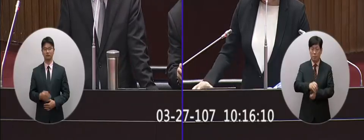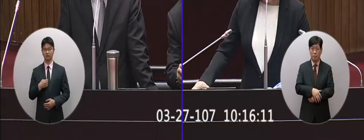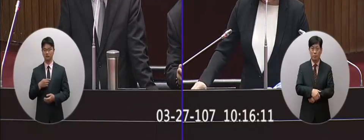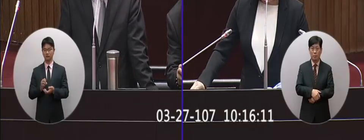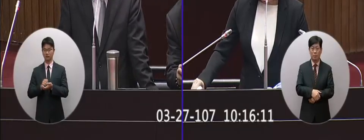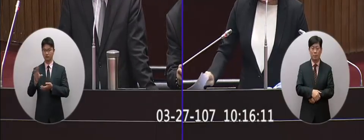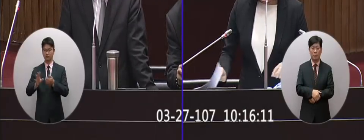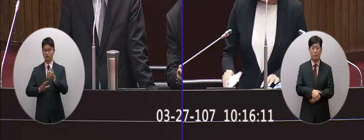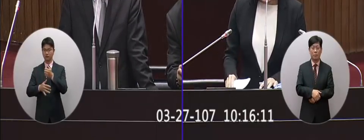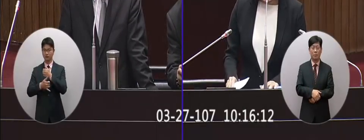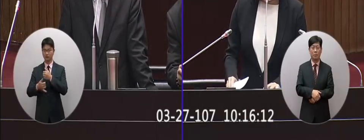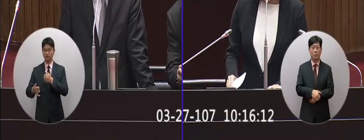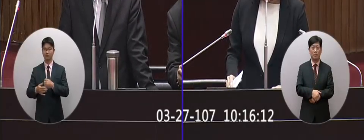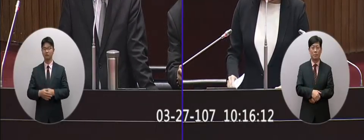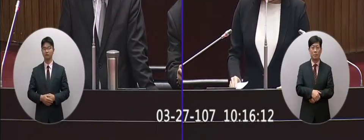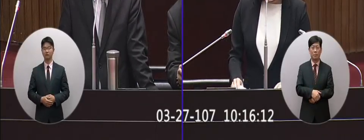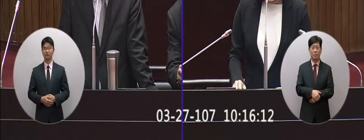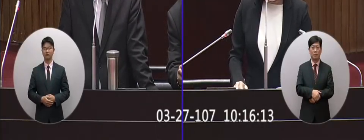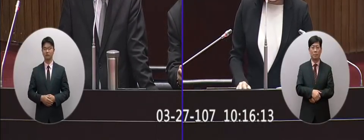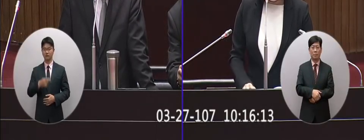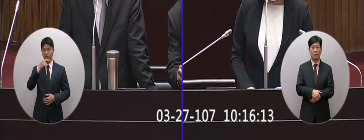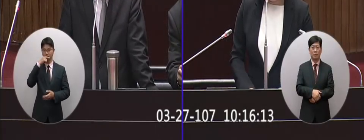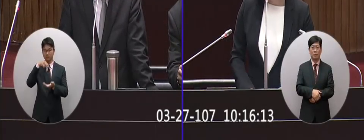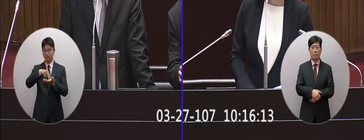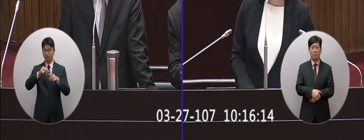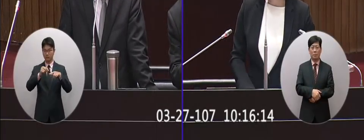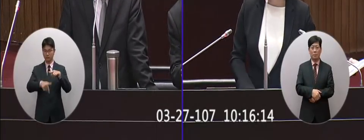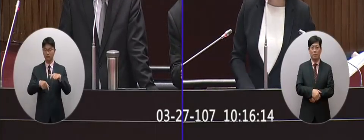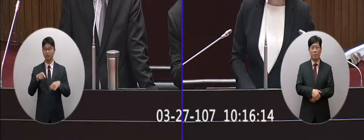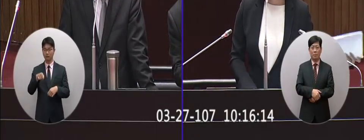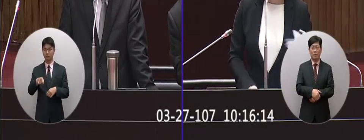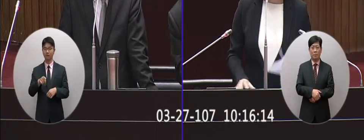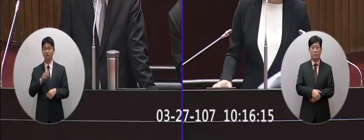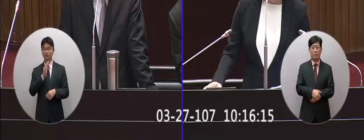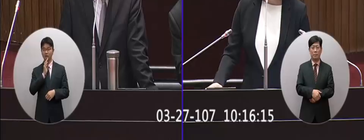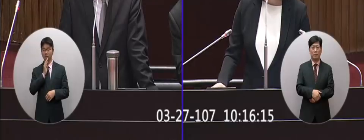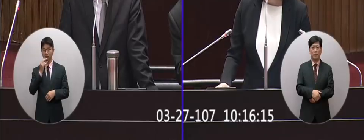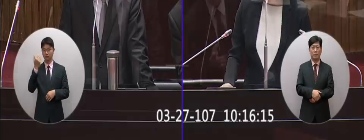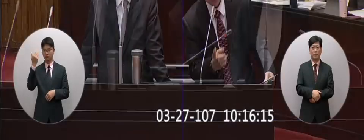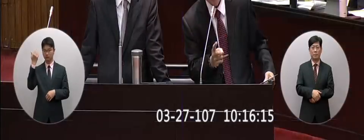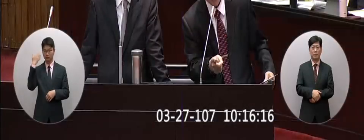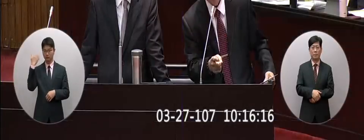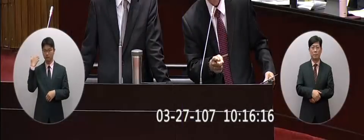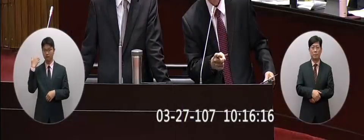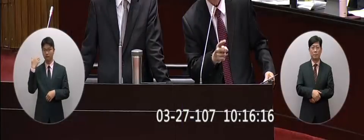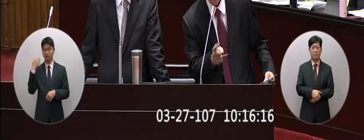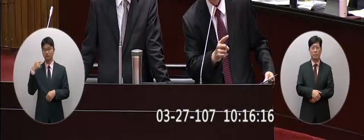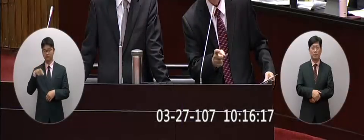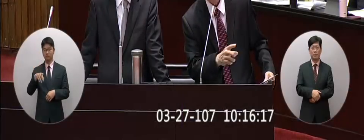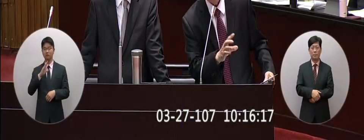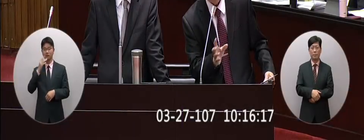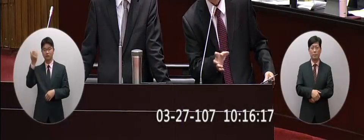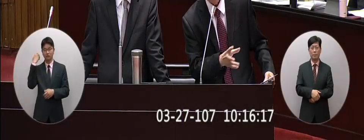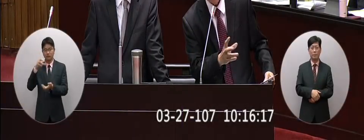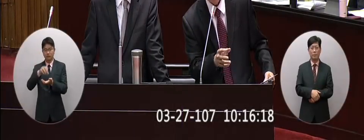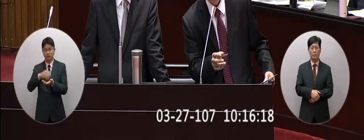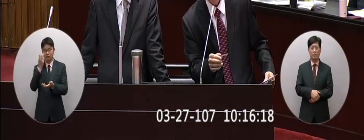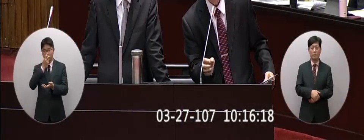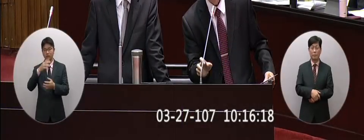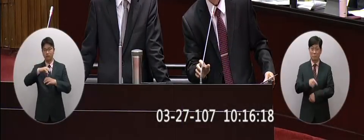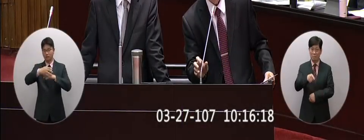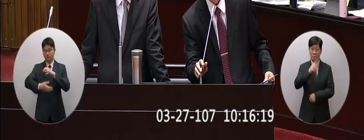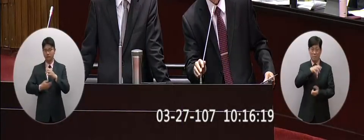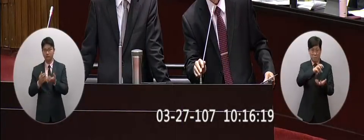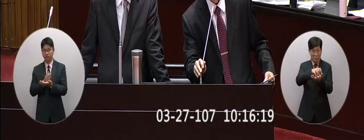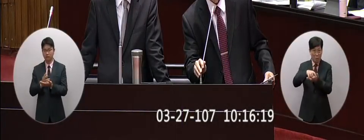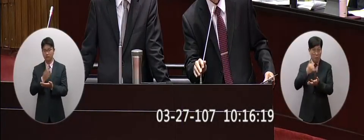委员这个报告一下，日立呢，它就是透过它过去的刑事认证，刑事认证在国际上的刑事 认